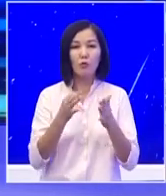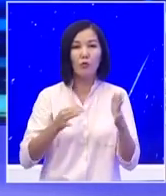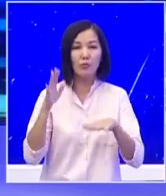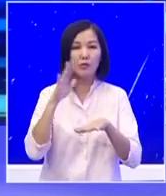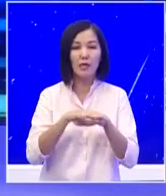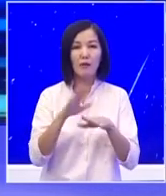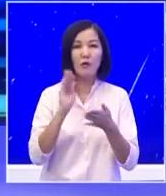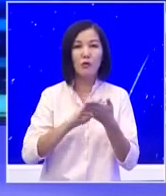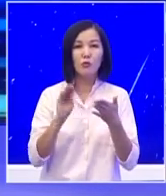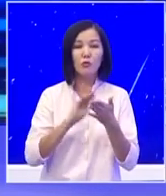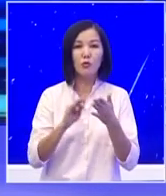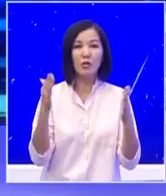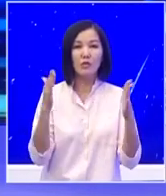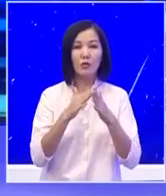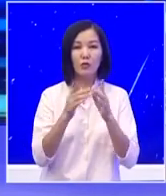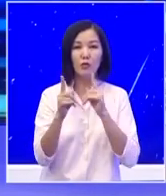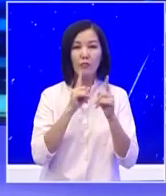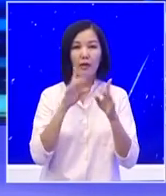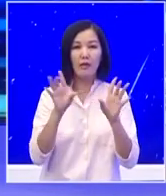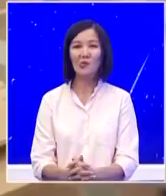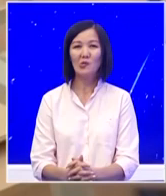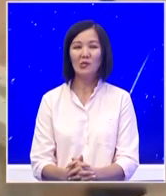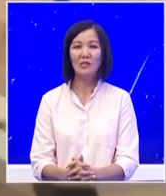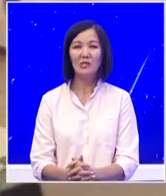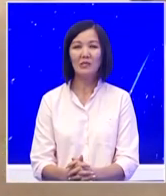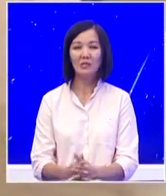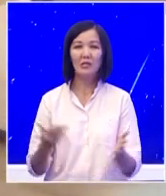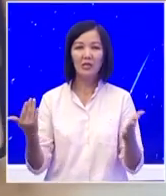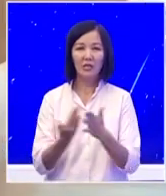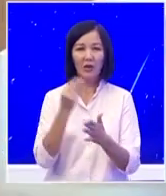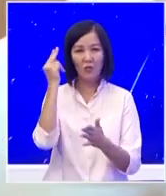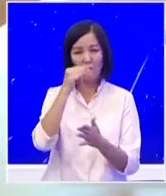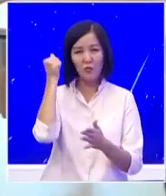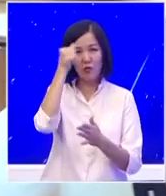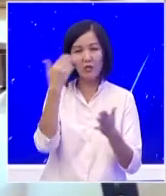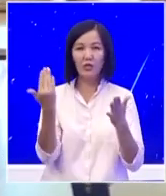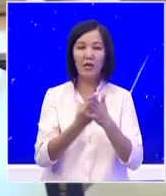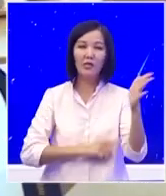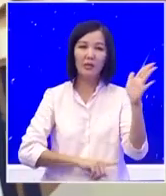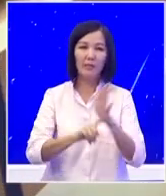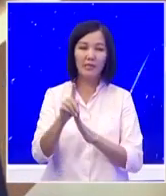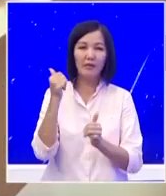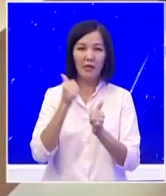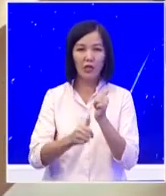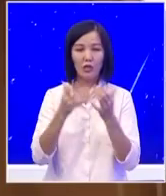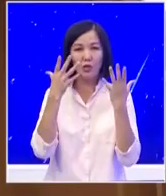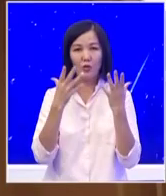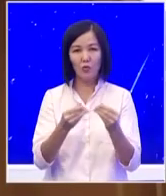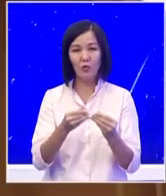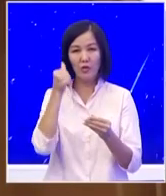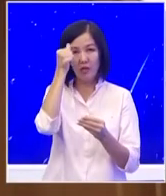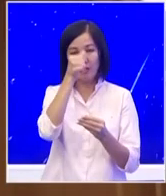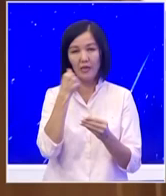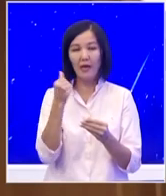әкімі журналистер үйіндегі брифингте баяндады. Жаңа оқу жылы жаңаша басталады. Жылдағыдай мектептерде алғашқы қоңырау